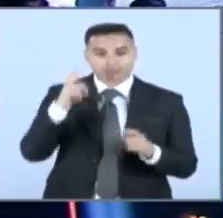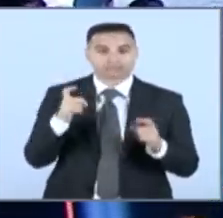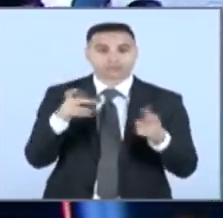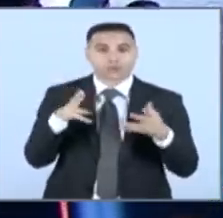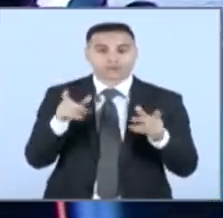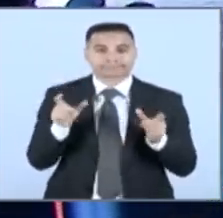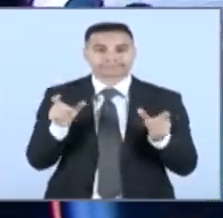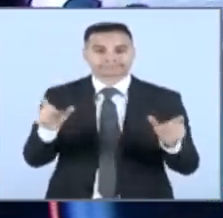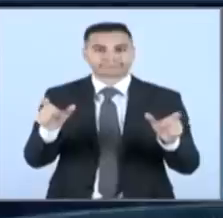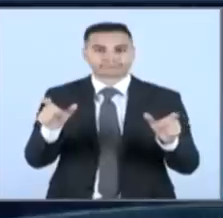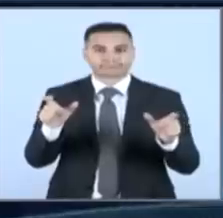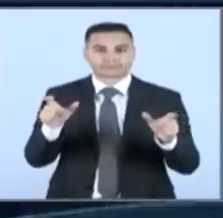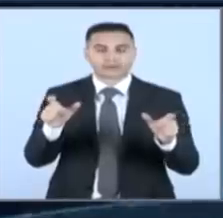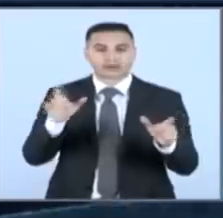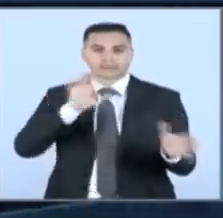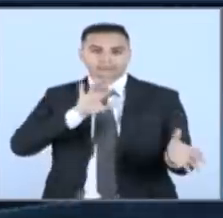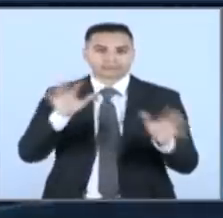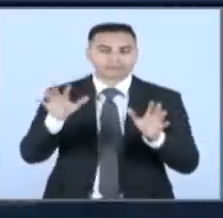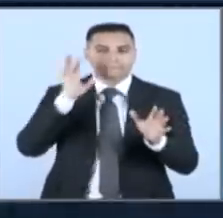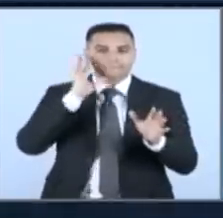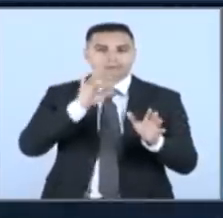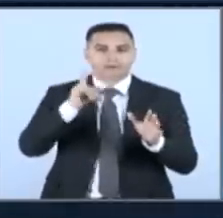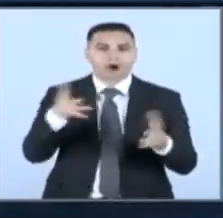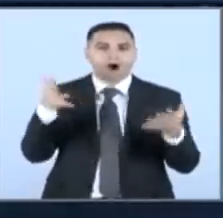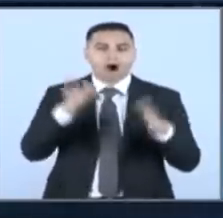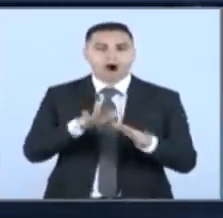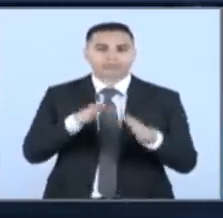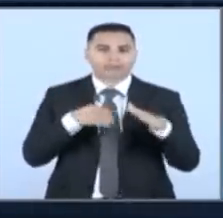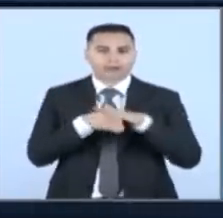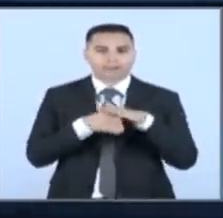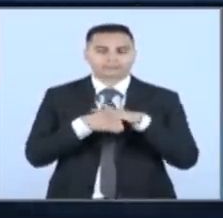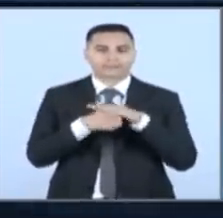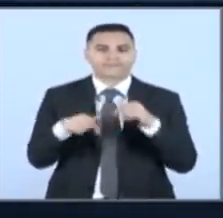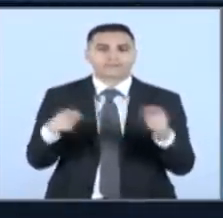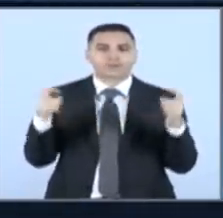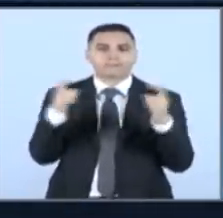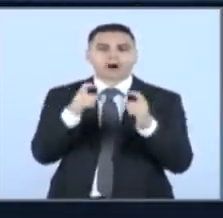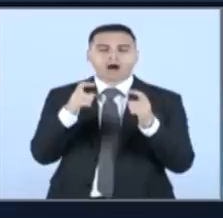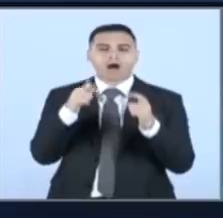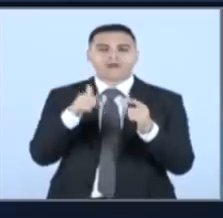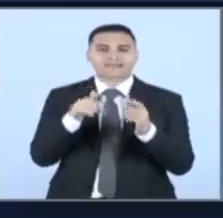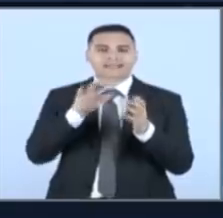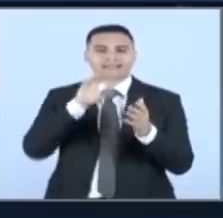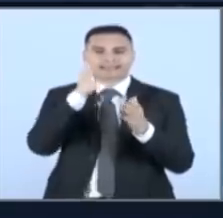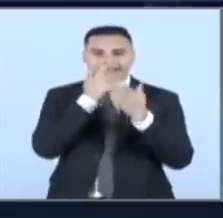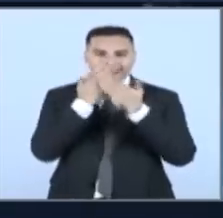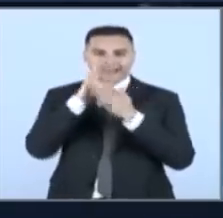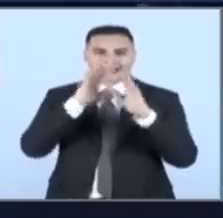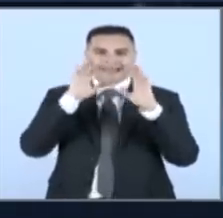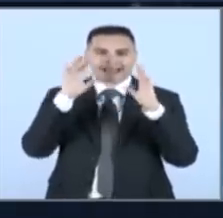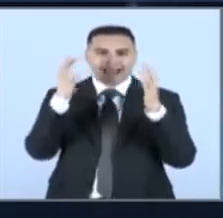من هو حارس المرمى الأكثر مشاركة في المباريات بتاريخ كأس العالم لكرة القدم حتى